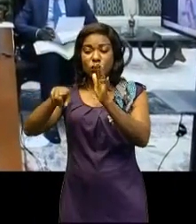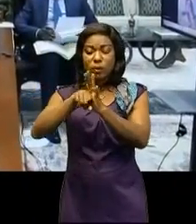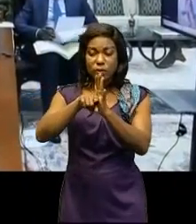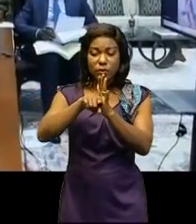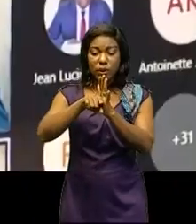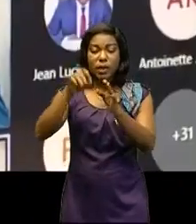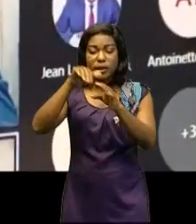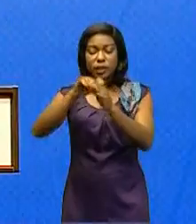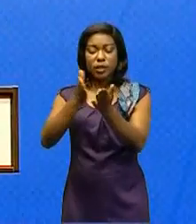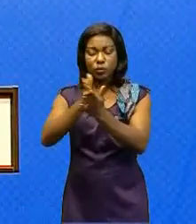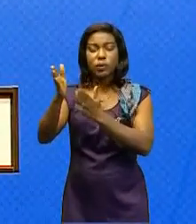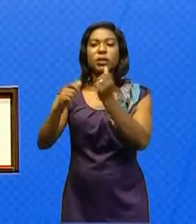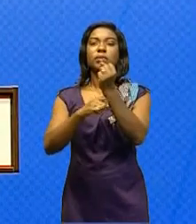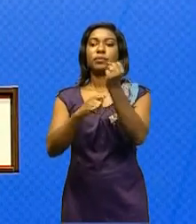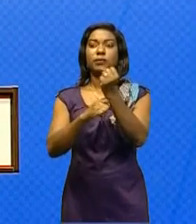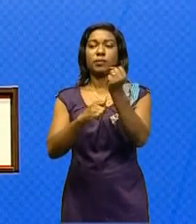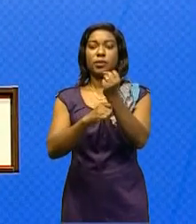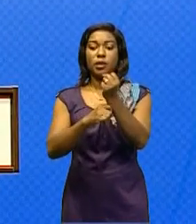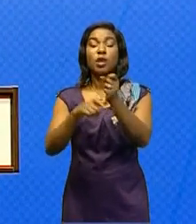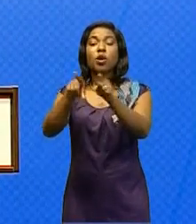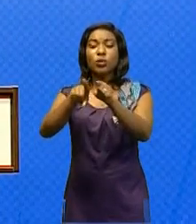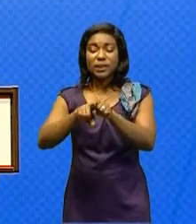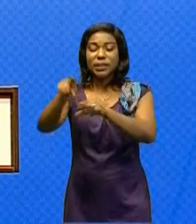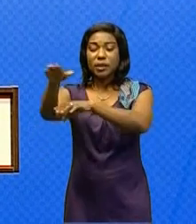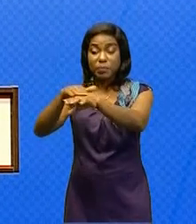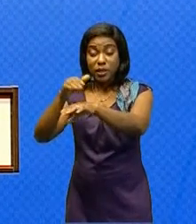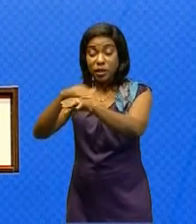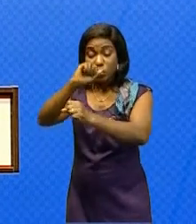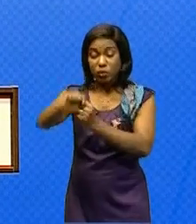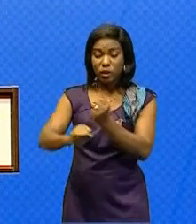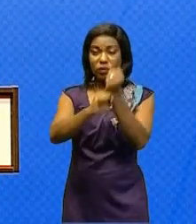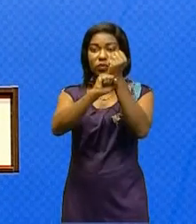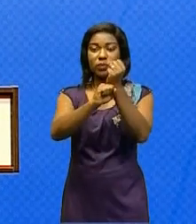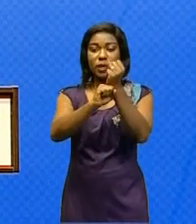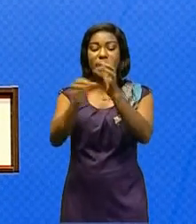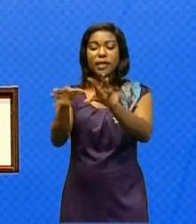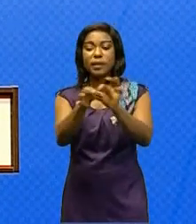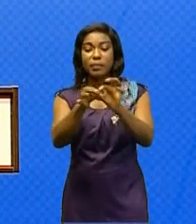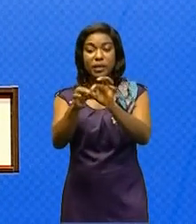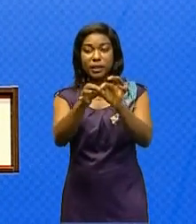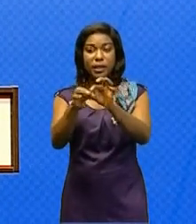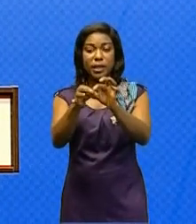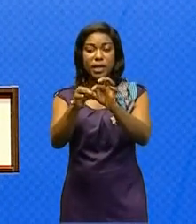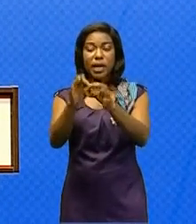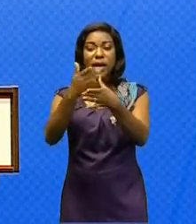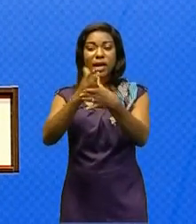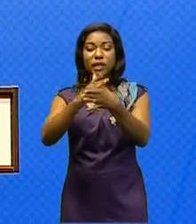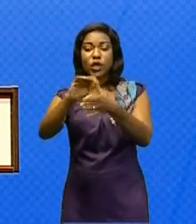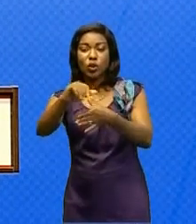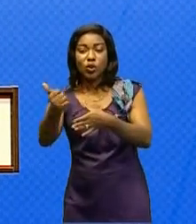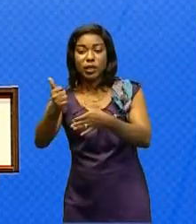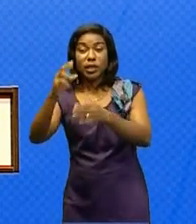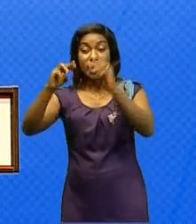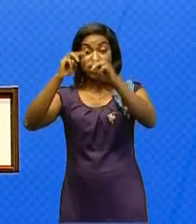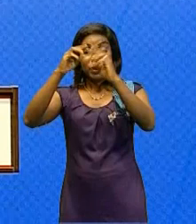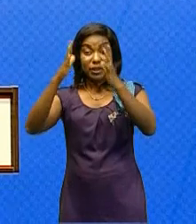des droits humains. Il a appelé au renforcement du partenariat entre, d'une part, le ministère